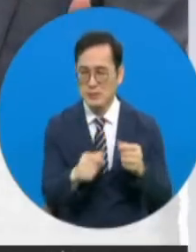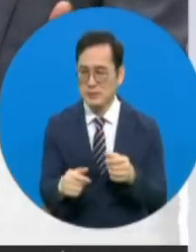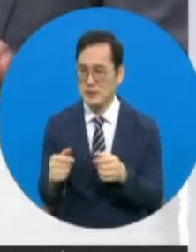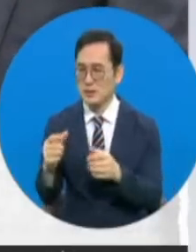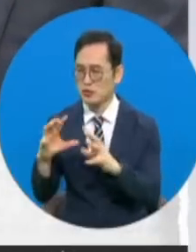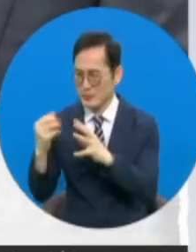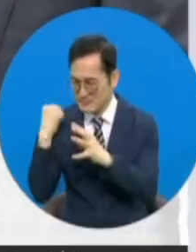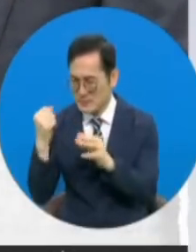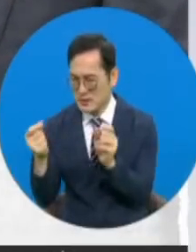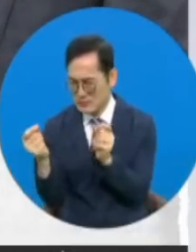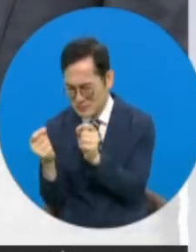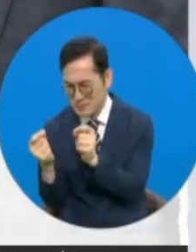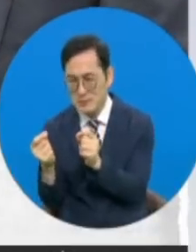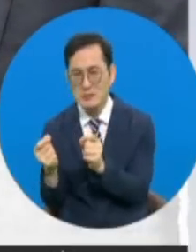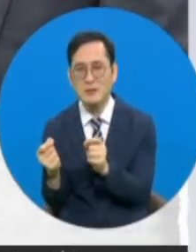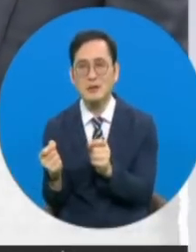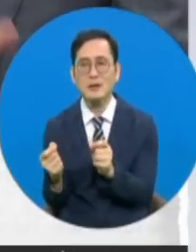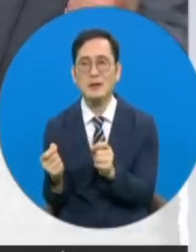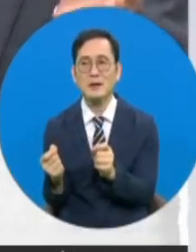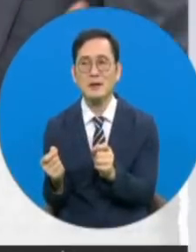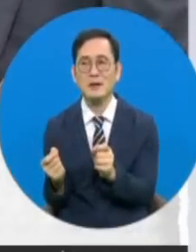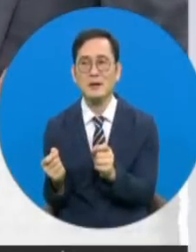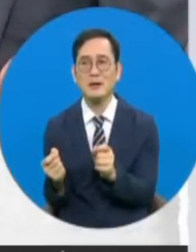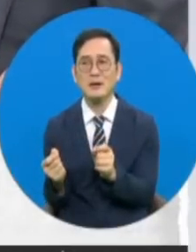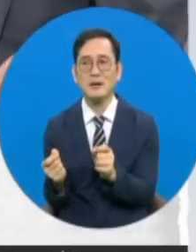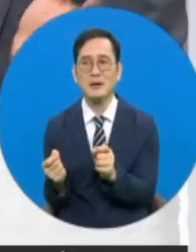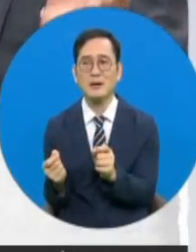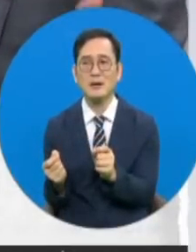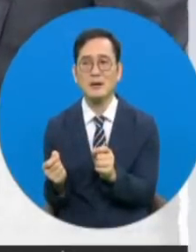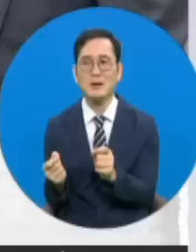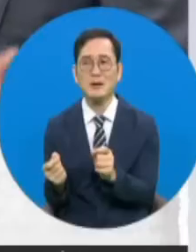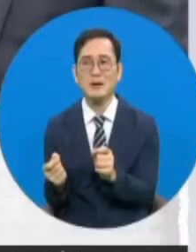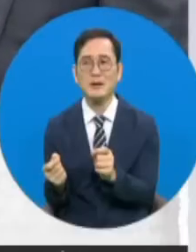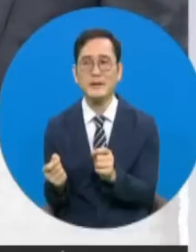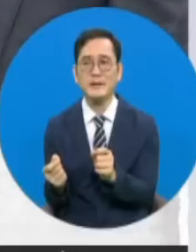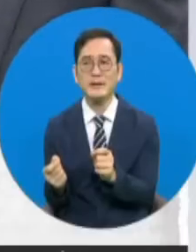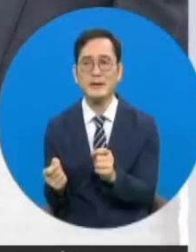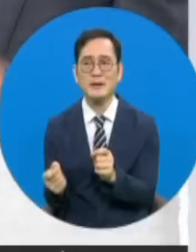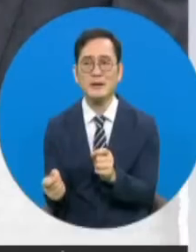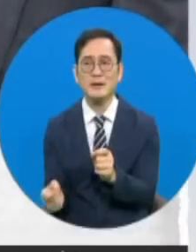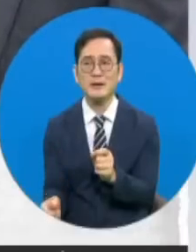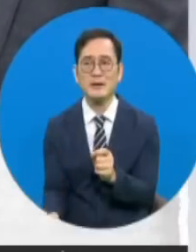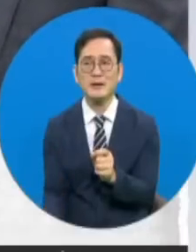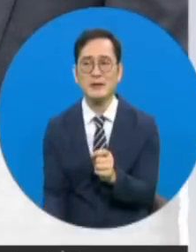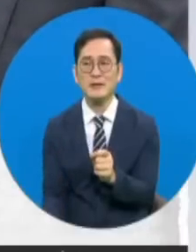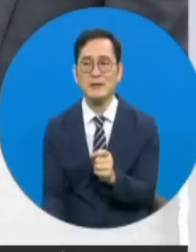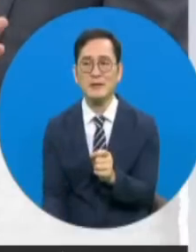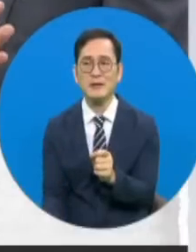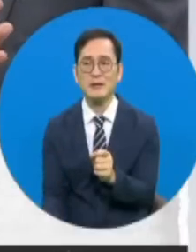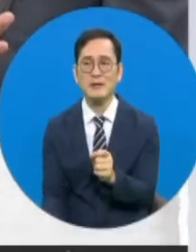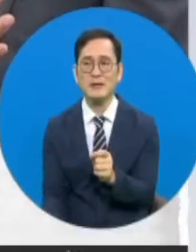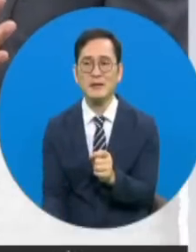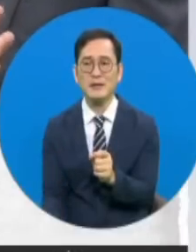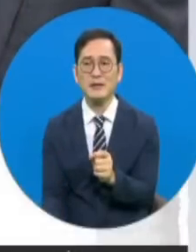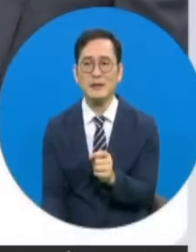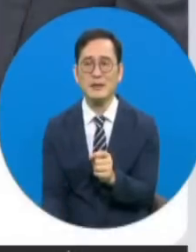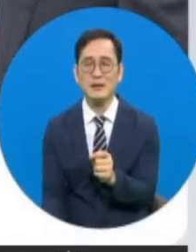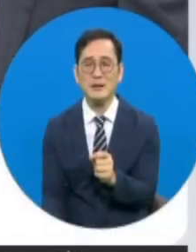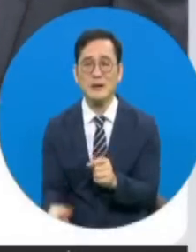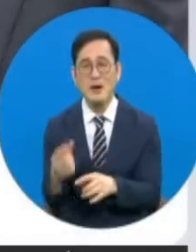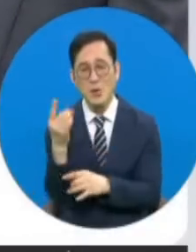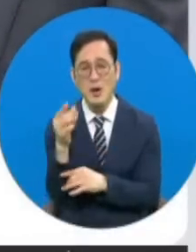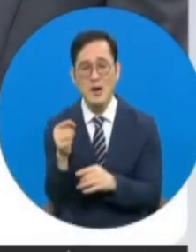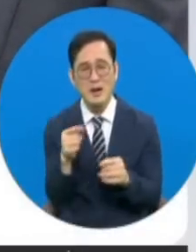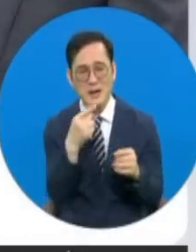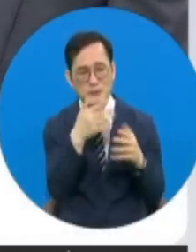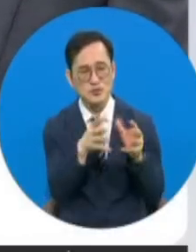솔직히 김현위원회 위원에 대한 눈치를 본다든지 그런 반응이 어떤 저런 식으로 자기도 모르게 나타날 수 있는 견성이